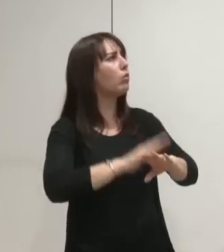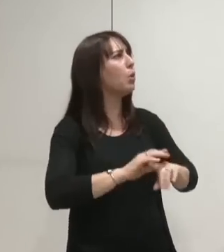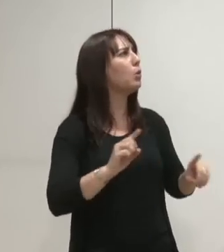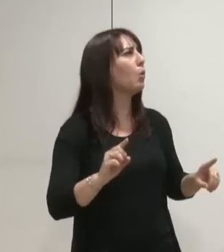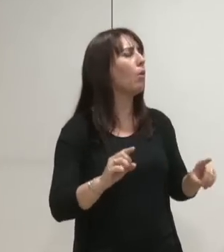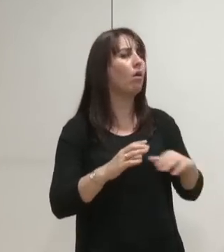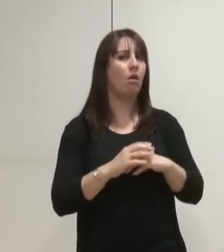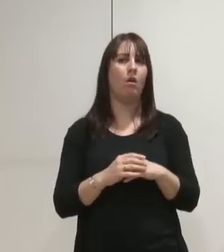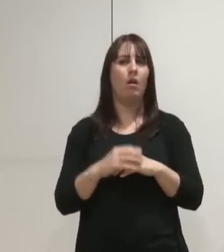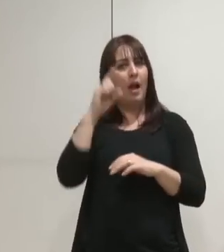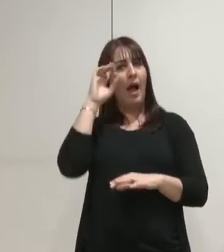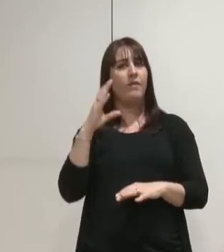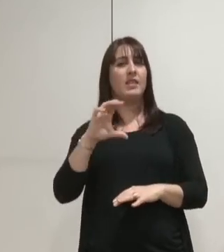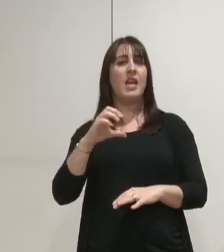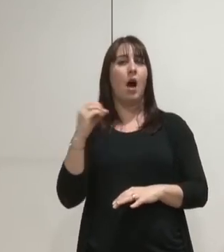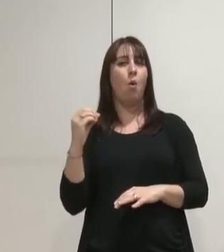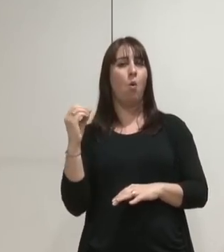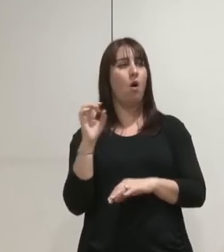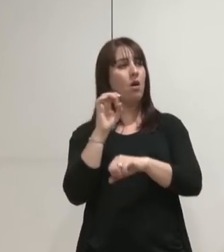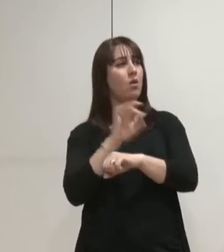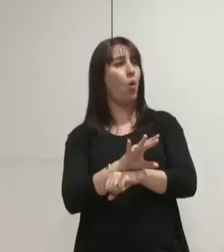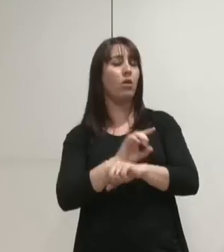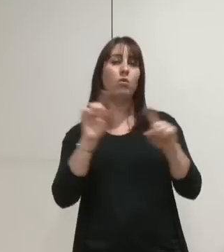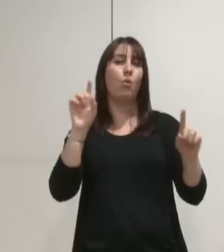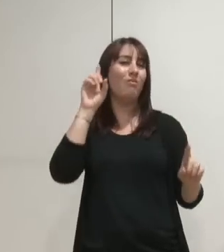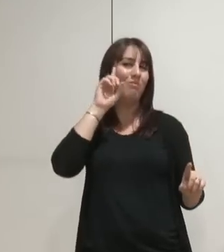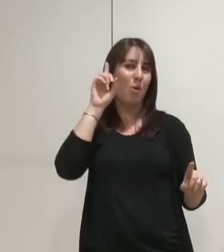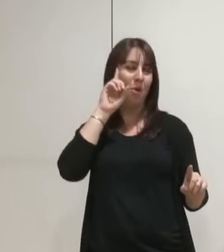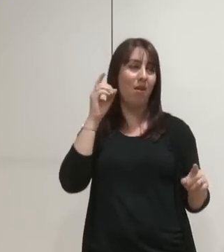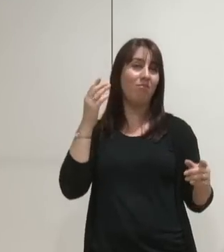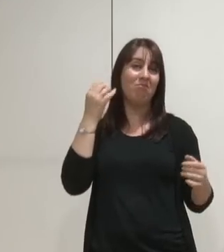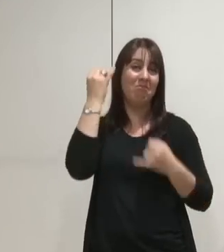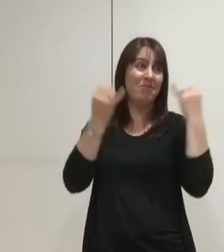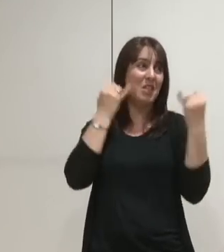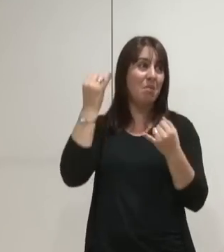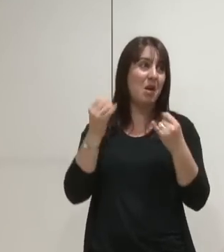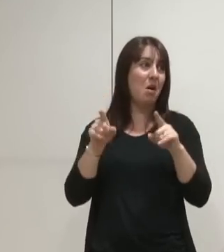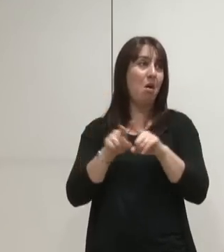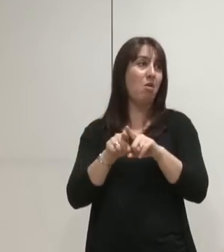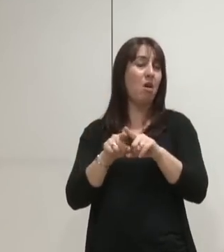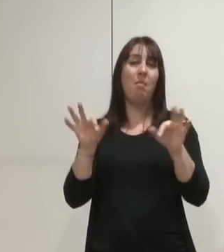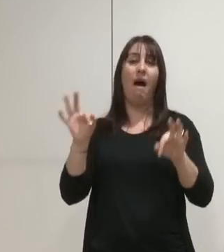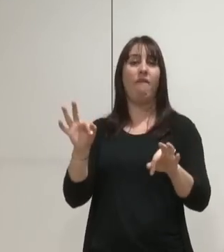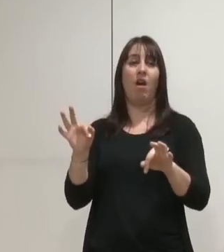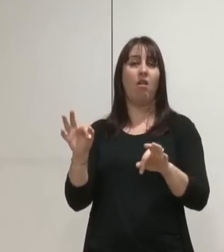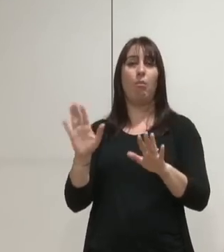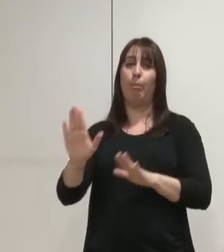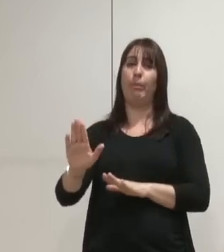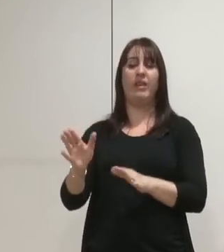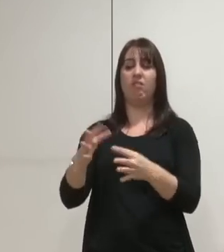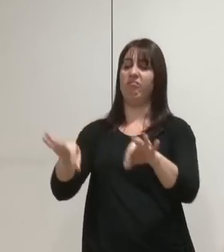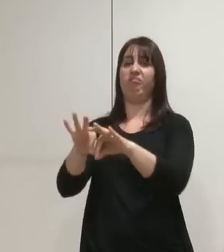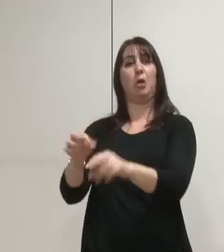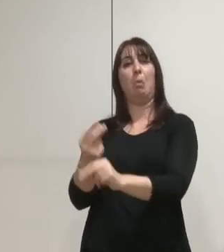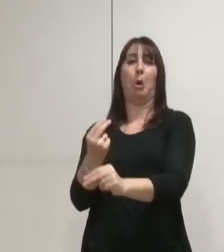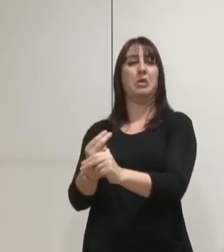CAO ne s'impose pas au Conseil sinon ce dernier ne serait finalement qu'une chambre d'enregistrement nous sommes